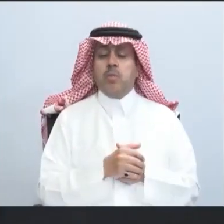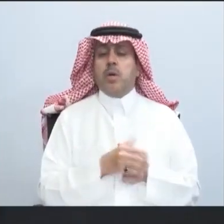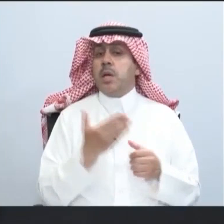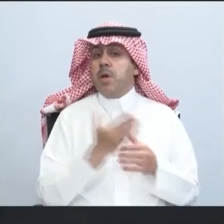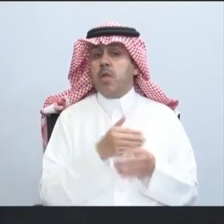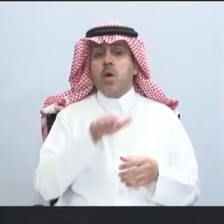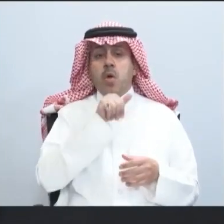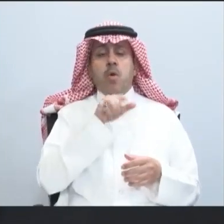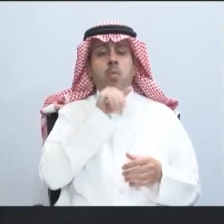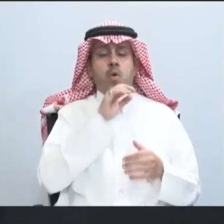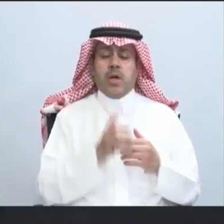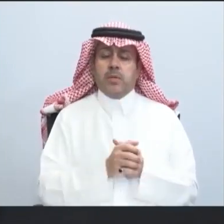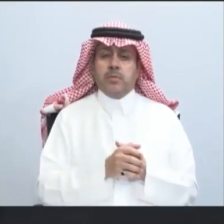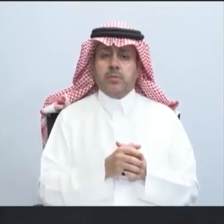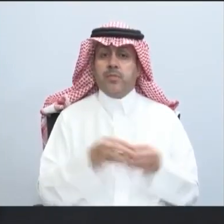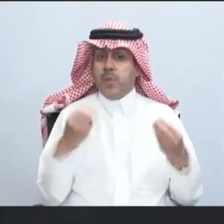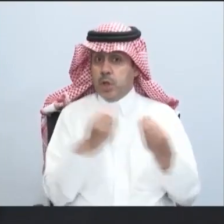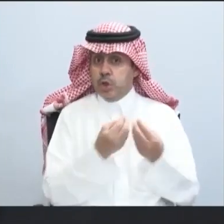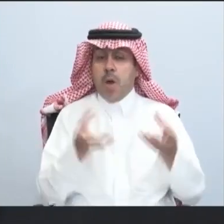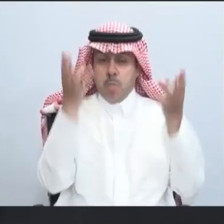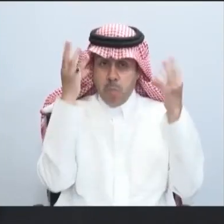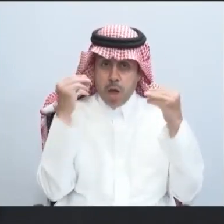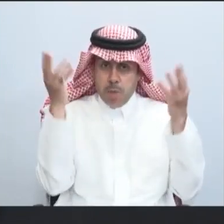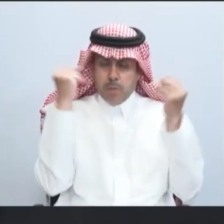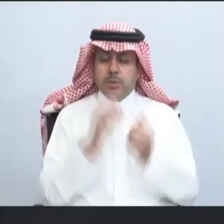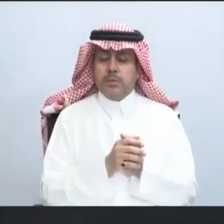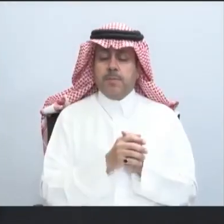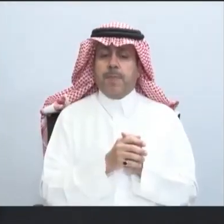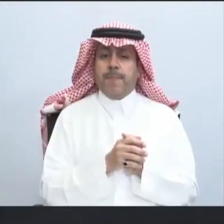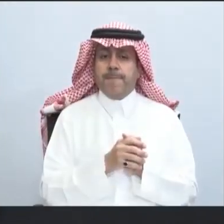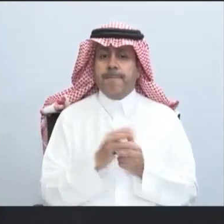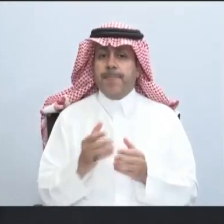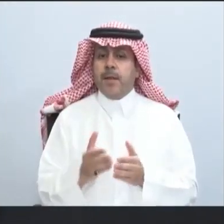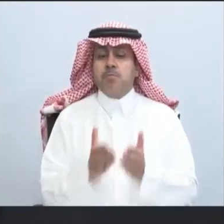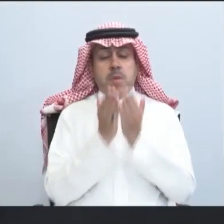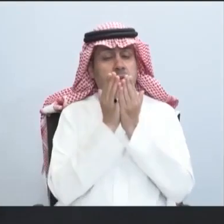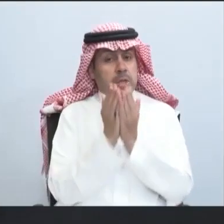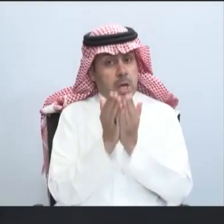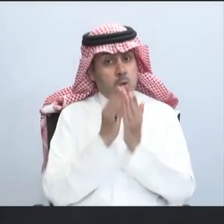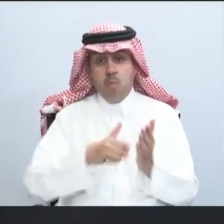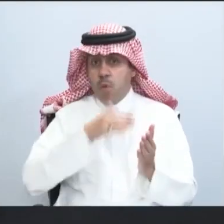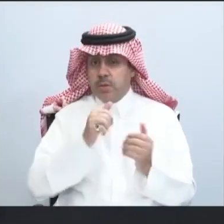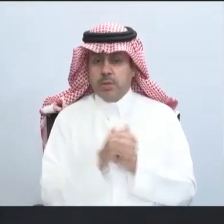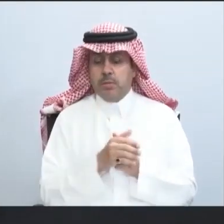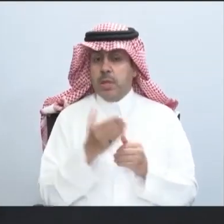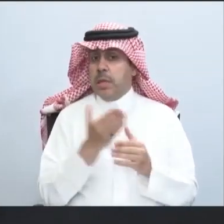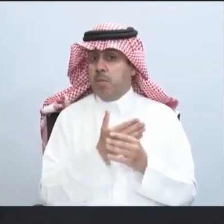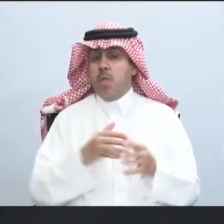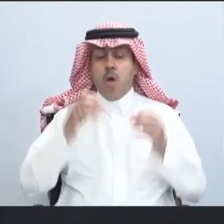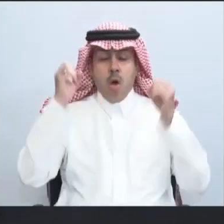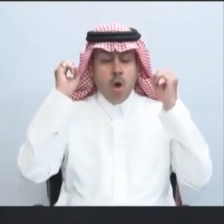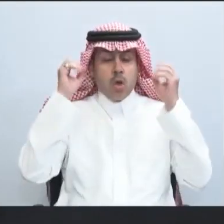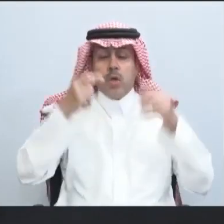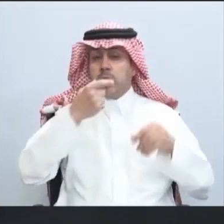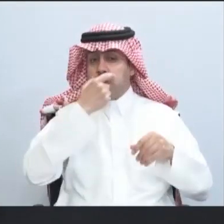لقب ابي هريره اجمعت لكم المعلومات وكذلك ماذا دع له النبي عليه الصلاه والسلام ولماذا هو اكثر الصحابه